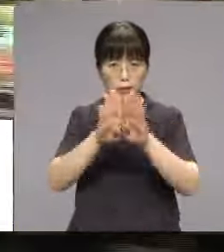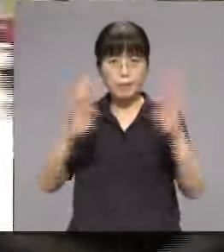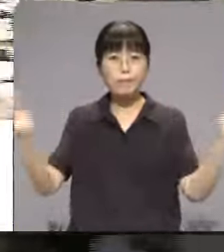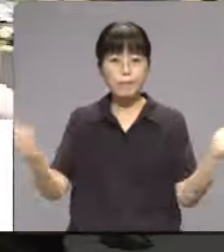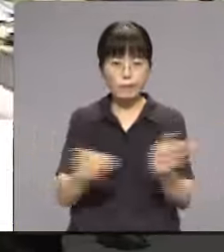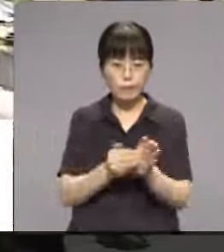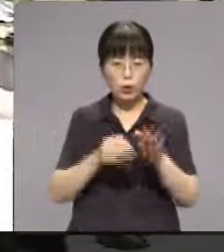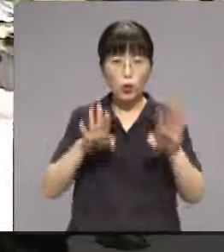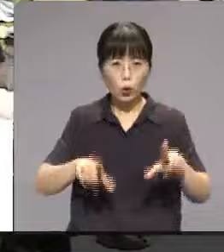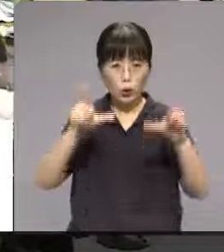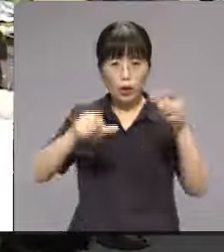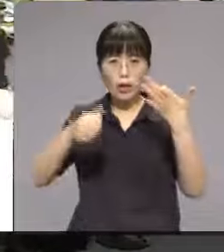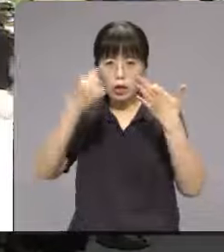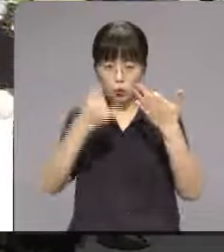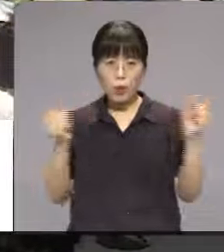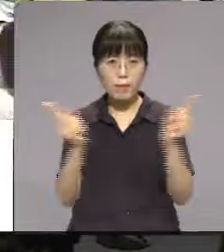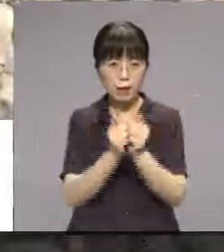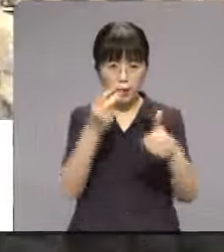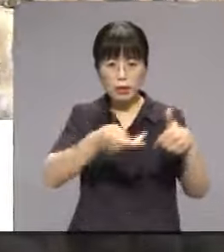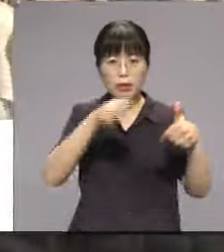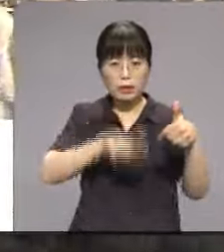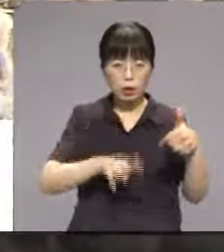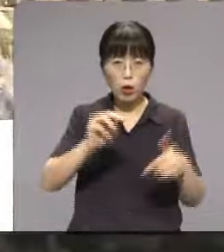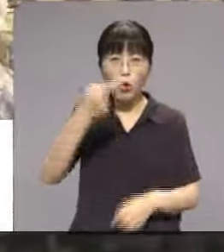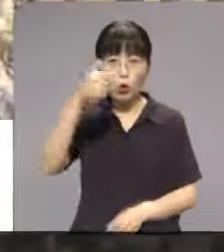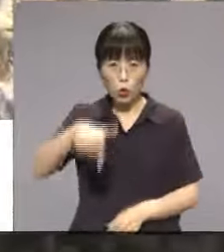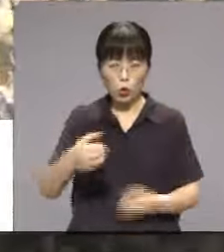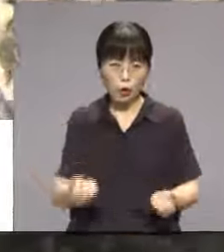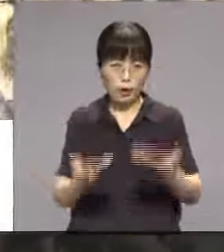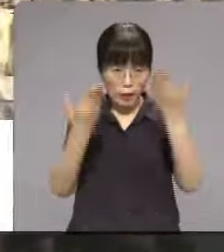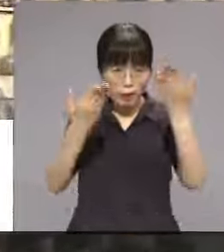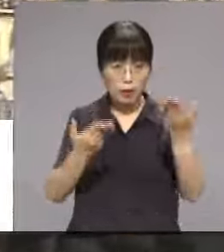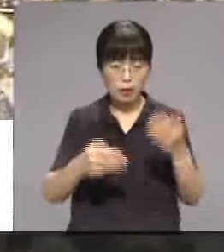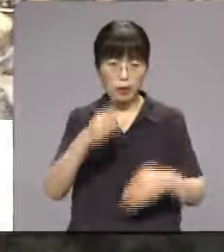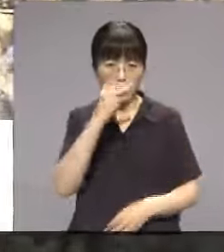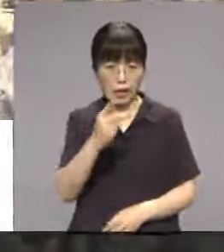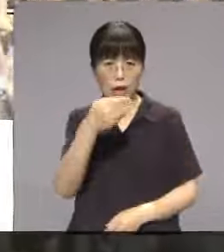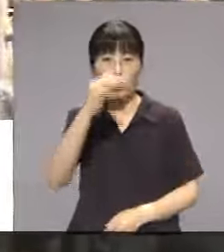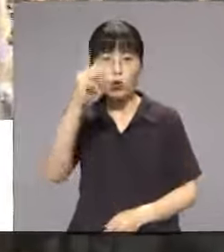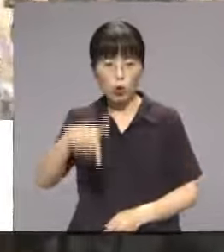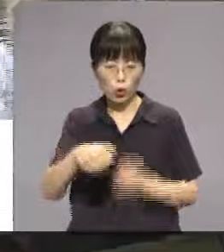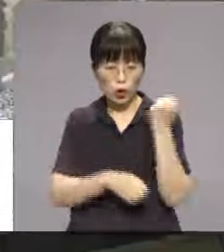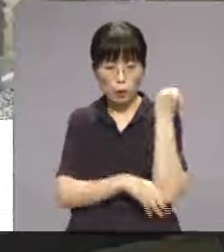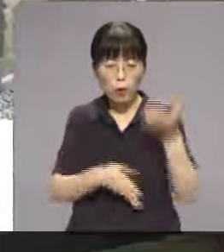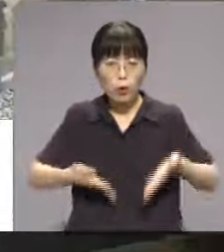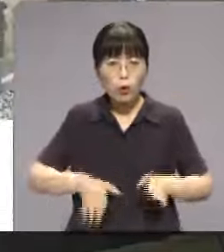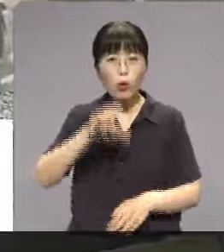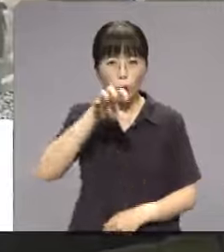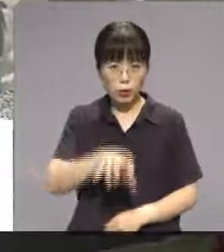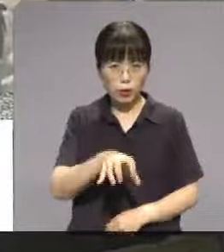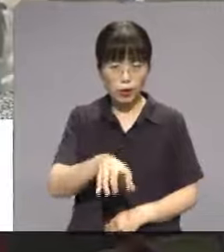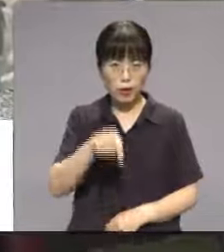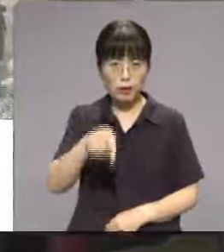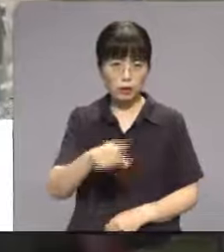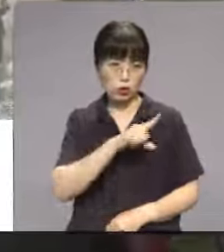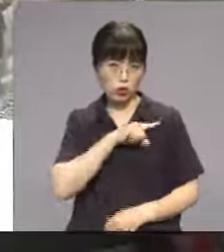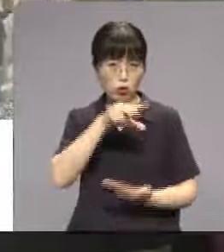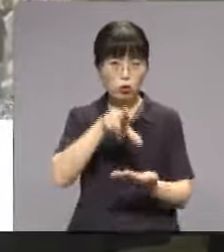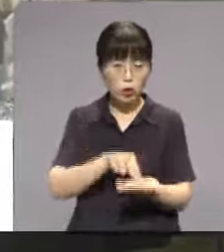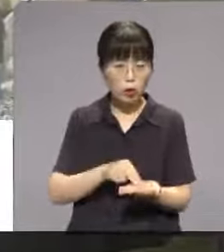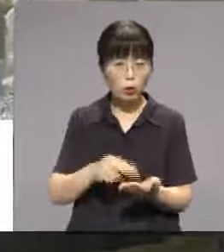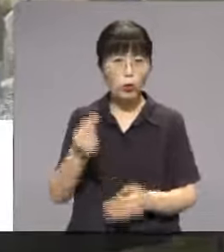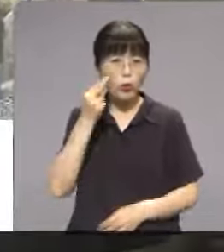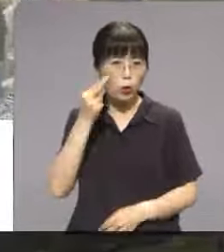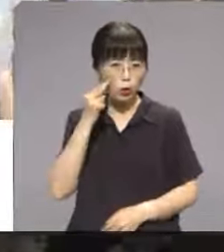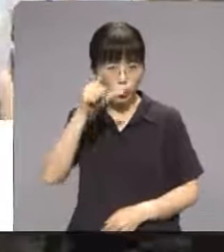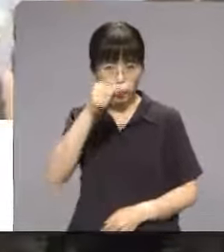개막했습니다. 올해로 19회를 맞은 인천 펜타포트 록 페스티벌은 K록의 본고장 더홈 오브 K록을 주제로